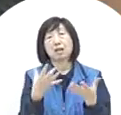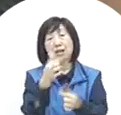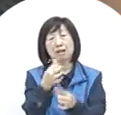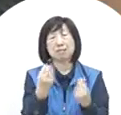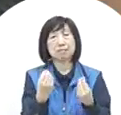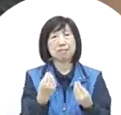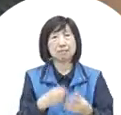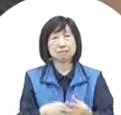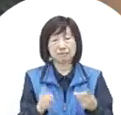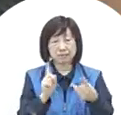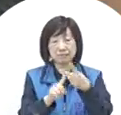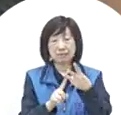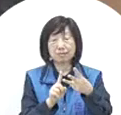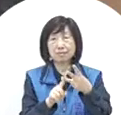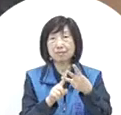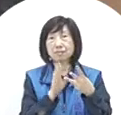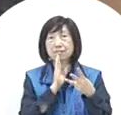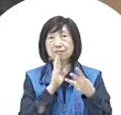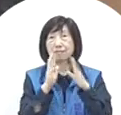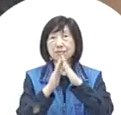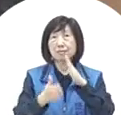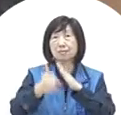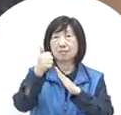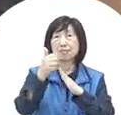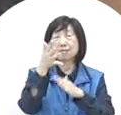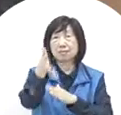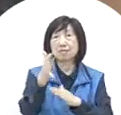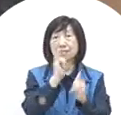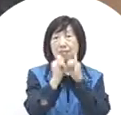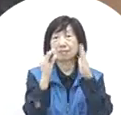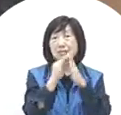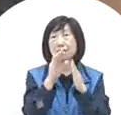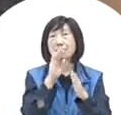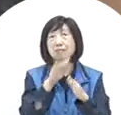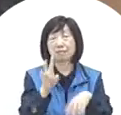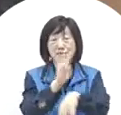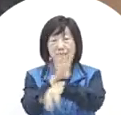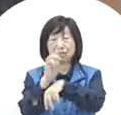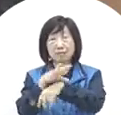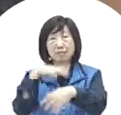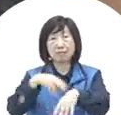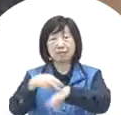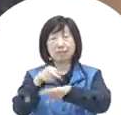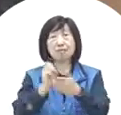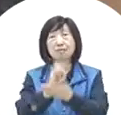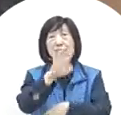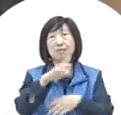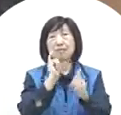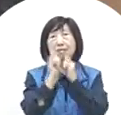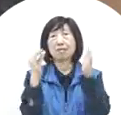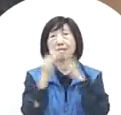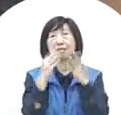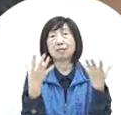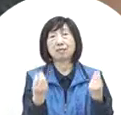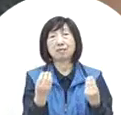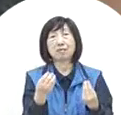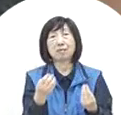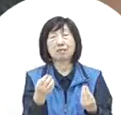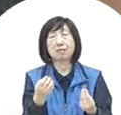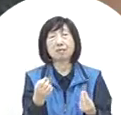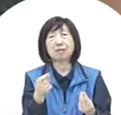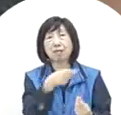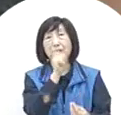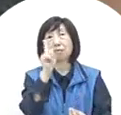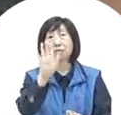第三个，市长，社会局，这个案子有没有在24小时之内通报社会局？有还没有？ 有没有通报？